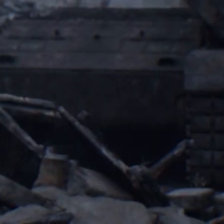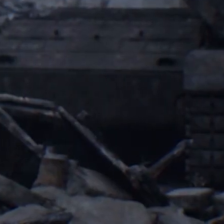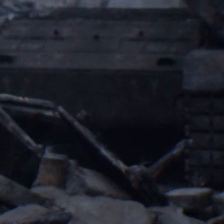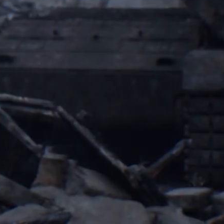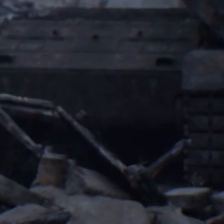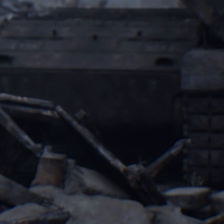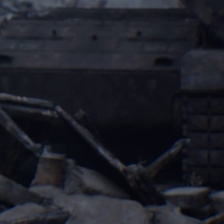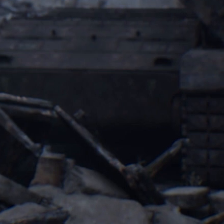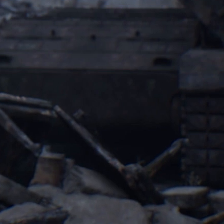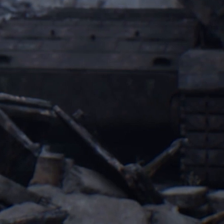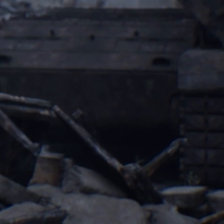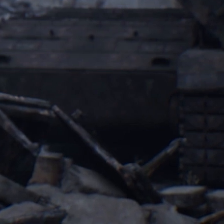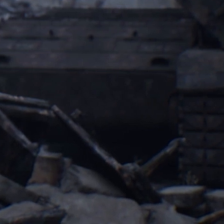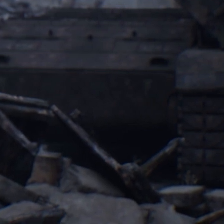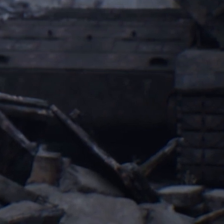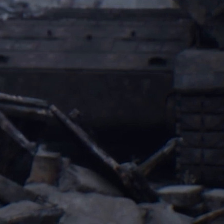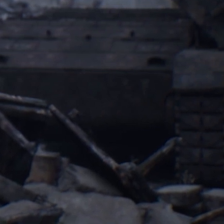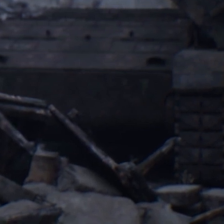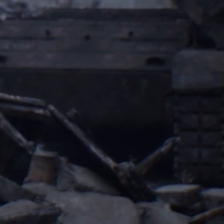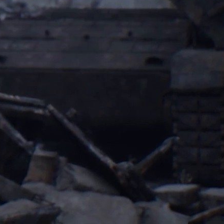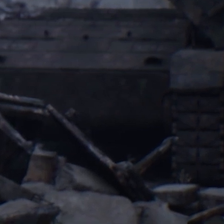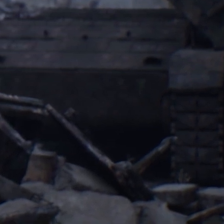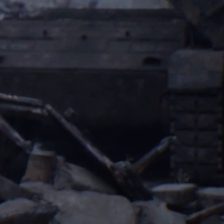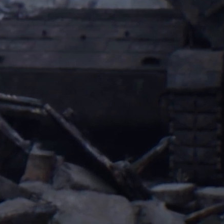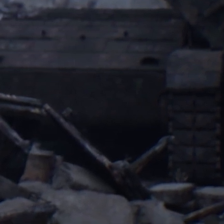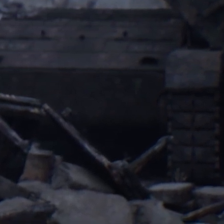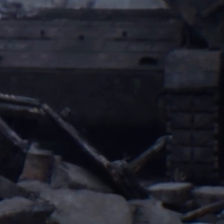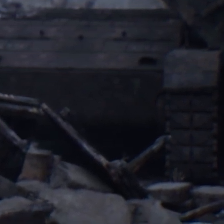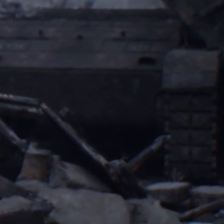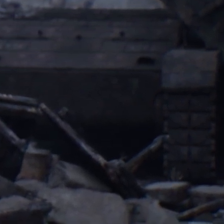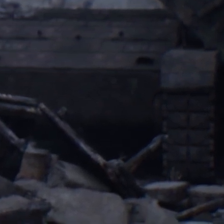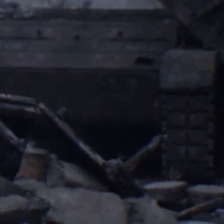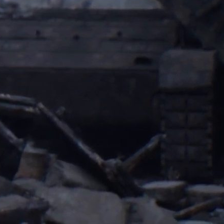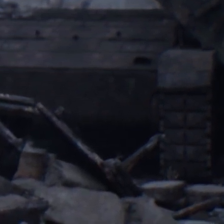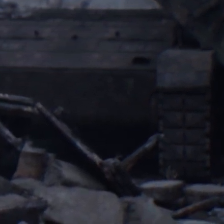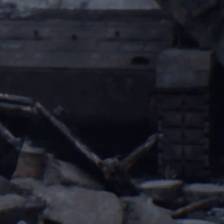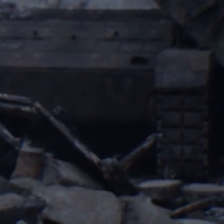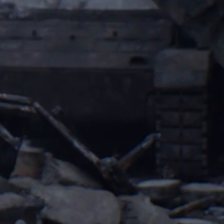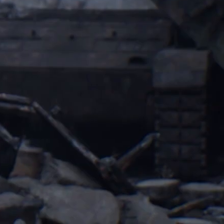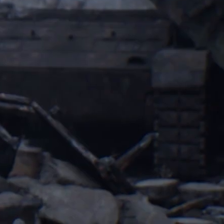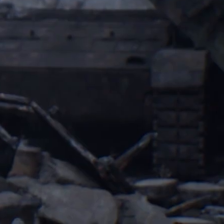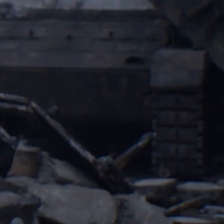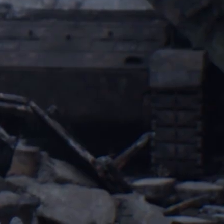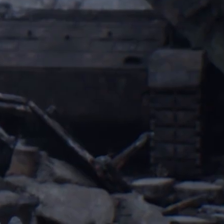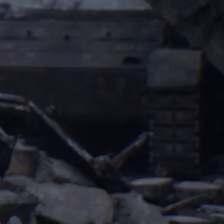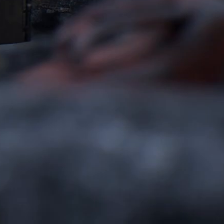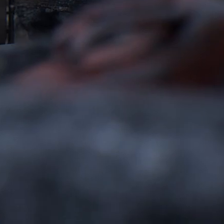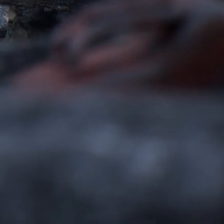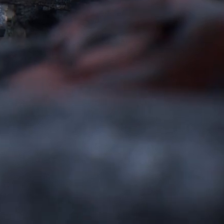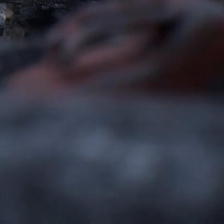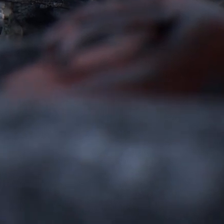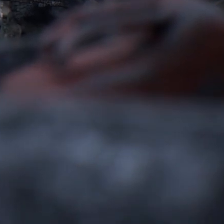Sveiki. Šiandien su ekonomistu ir ministrės pirmininkės patarėju Raimundu Kuodžiu mes kalbėsimės apie